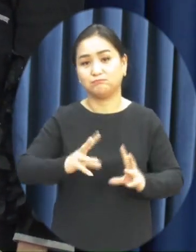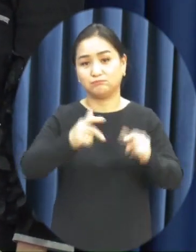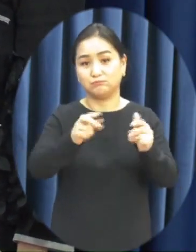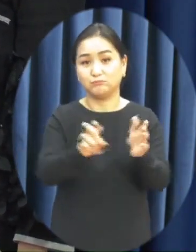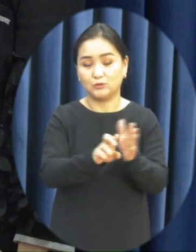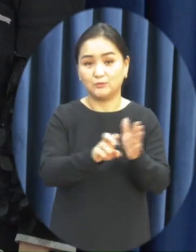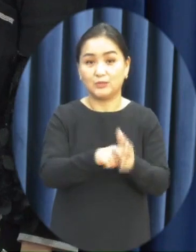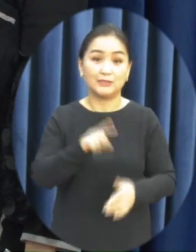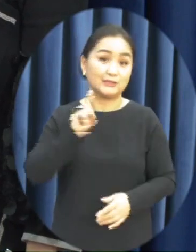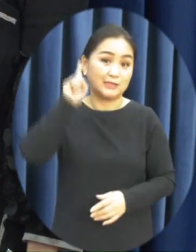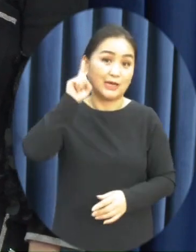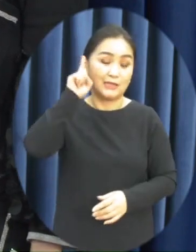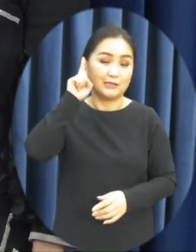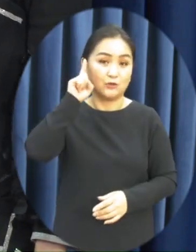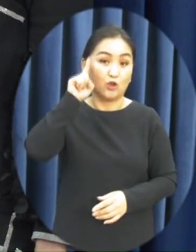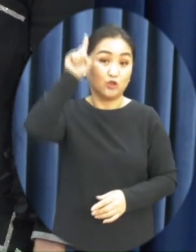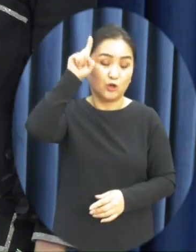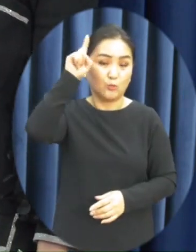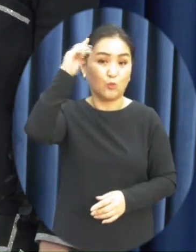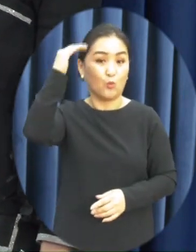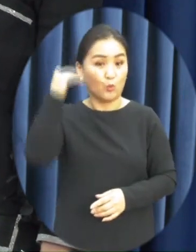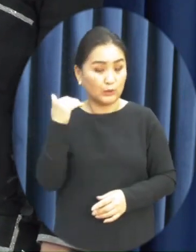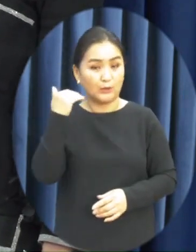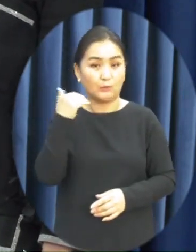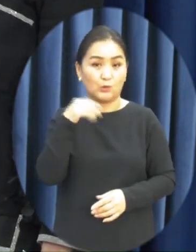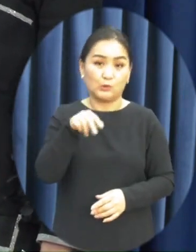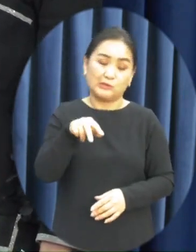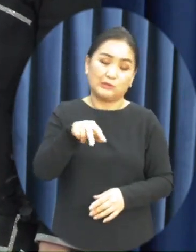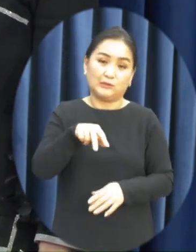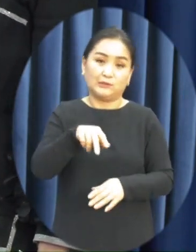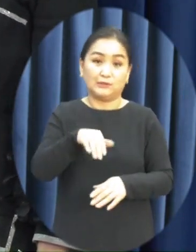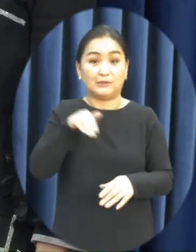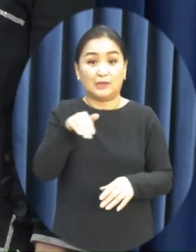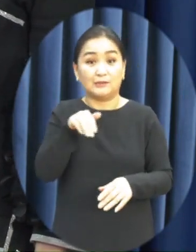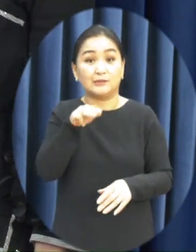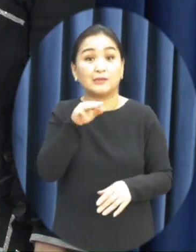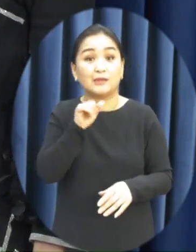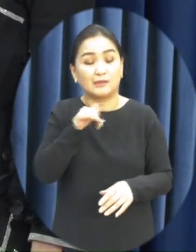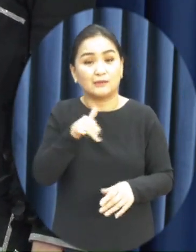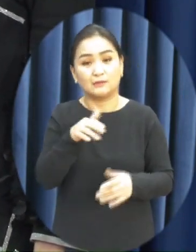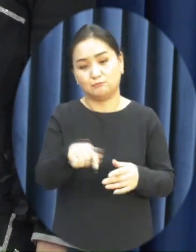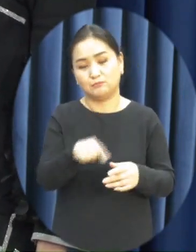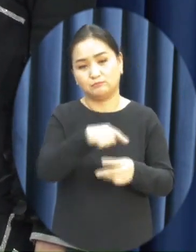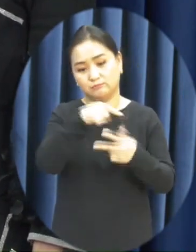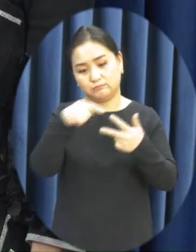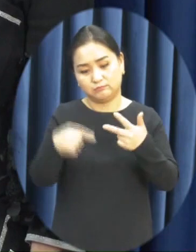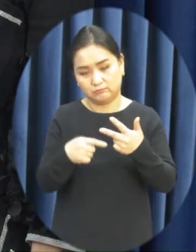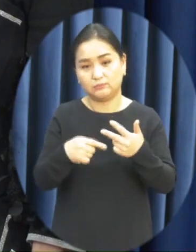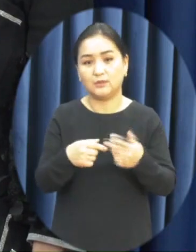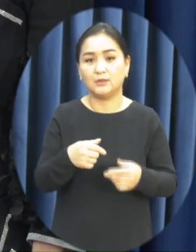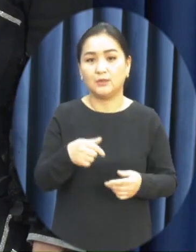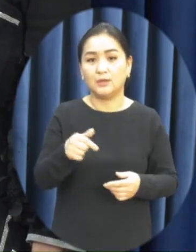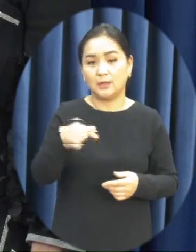འསྲི འགེད འགུགུག སྒུགས ནར སྒུགས སྤིག ལུག སྤྱེད སྤིག མེད སགོས ངོས